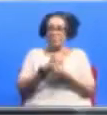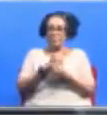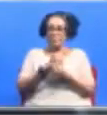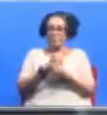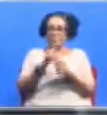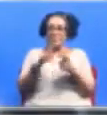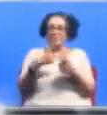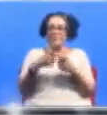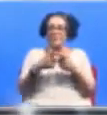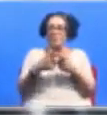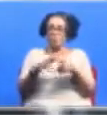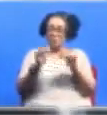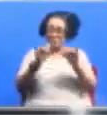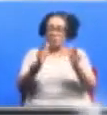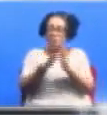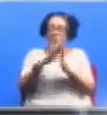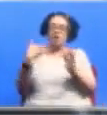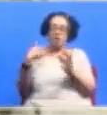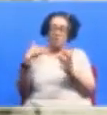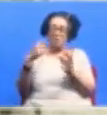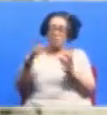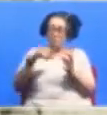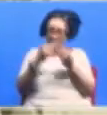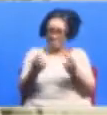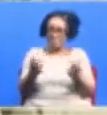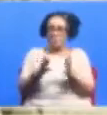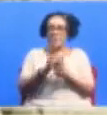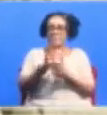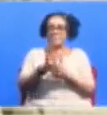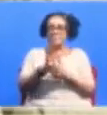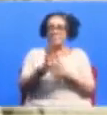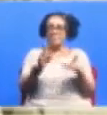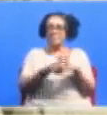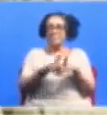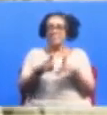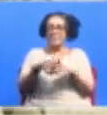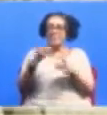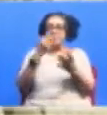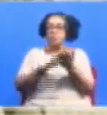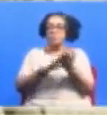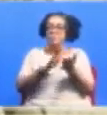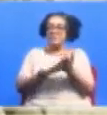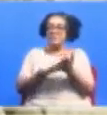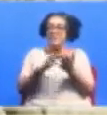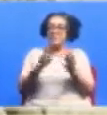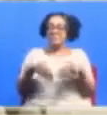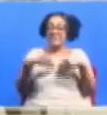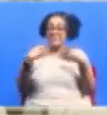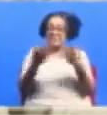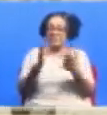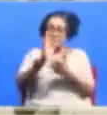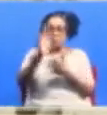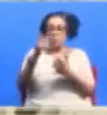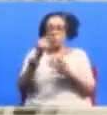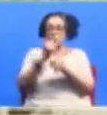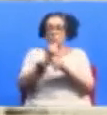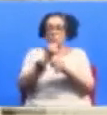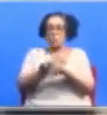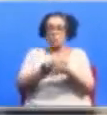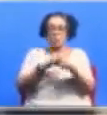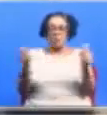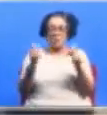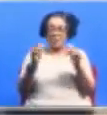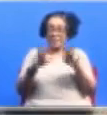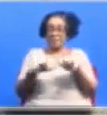alafu tubaki na ule jambazi peke yake, tutamalizana na yeye. Vile vile aliahidi zawadi kwa maafisa watakaotekeleza majukumu yao